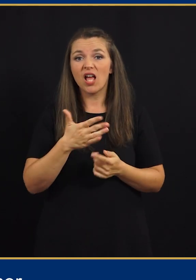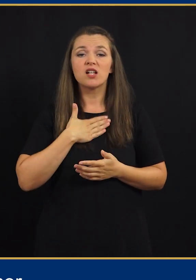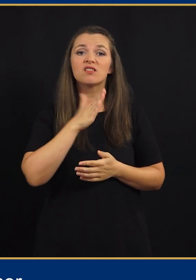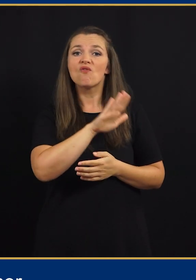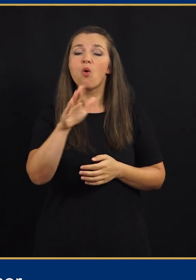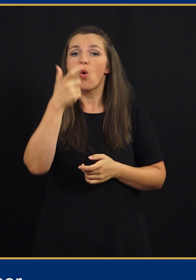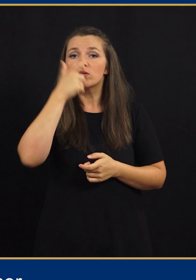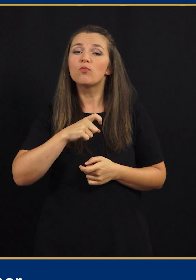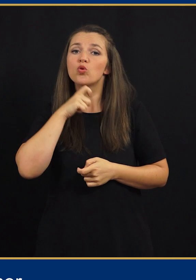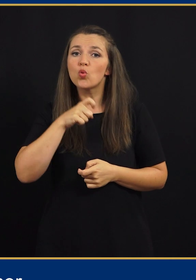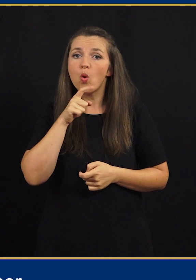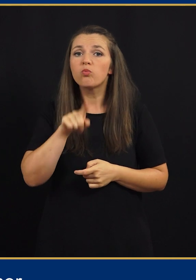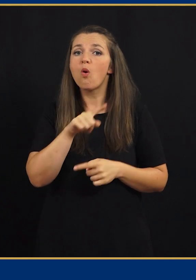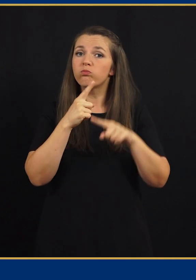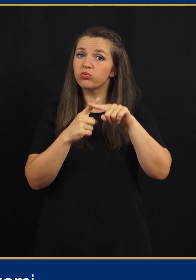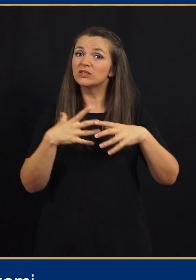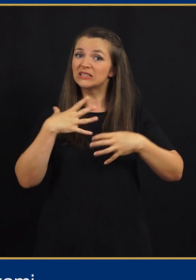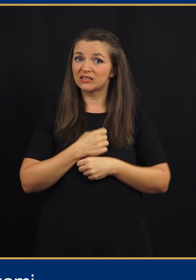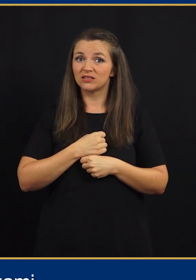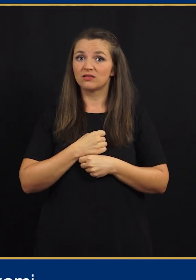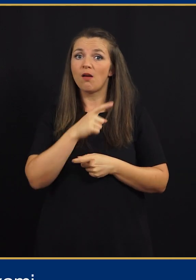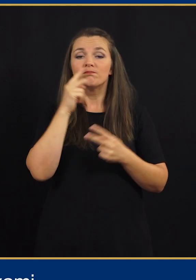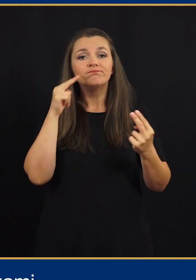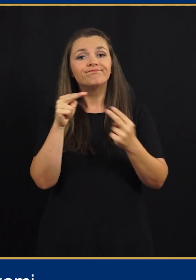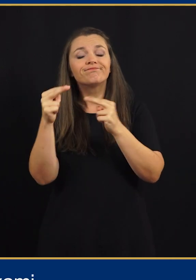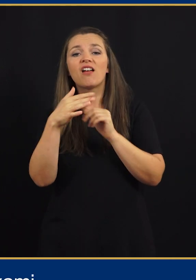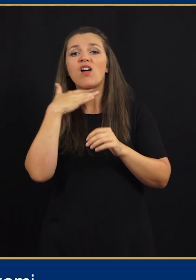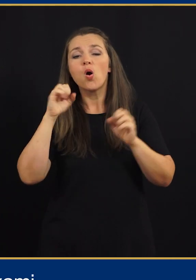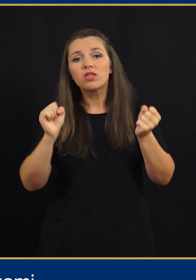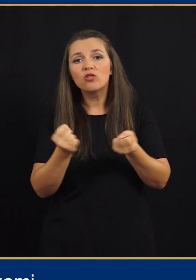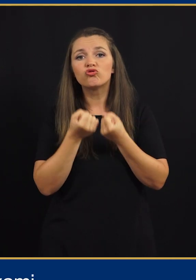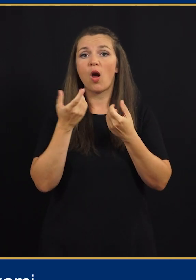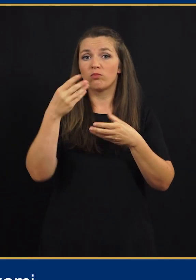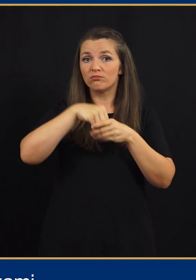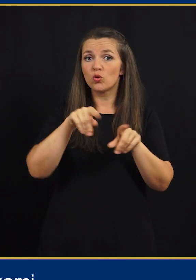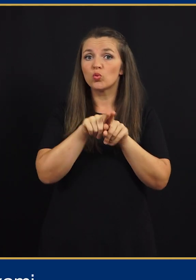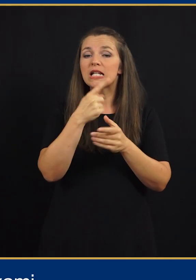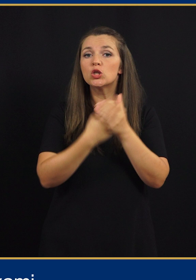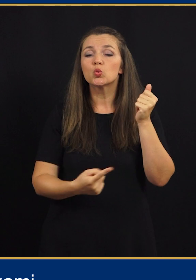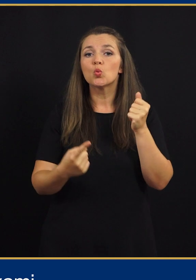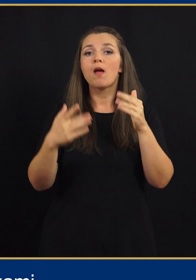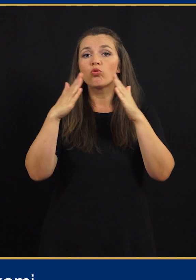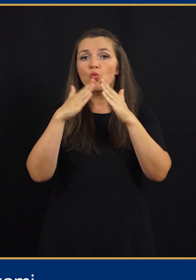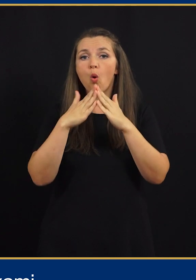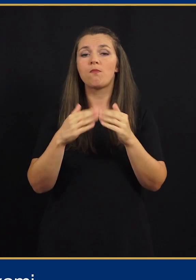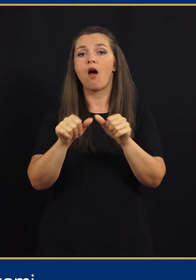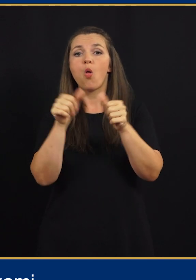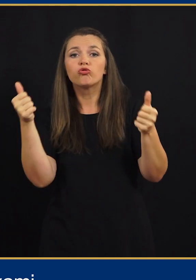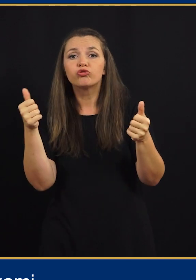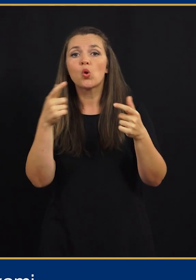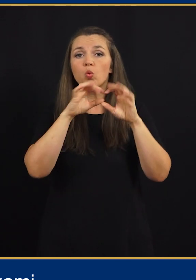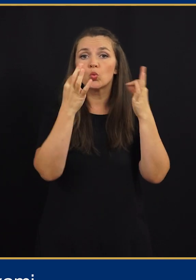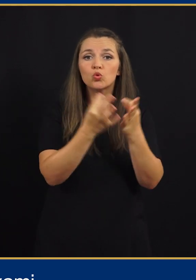svojo osebno zgodbo in stisko. Srečujejo se s številnimi težavami, med katerimi so izguba doma, ločitev